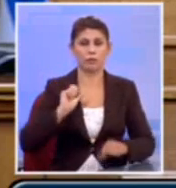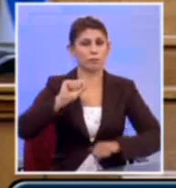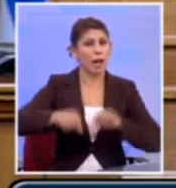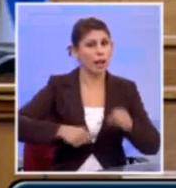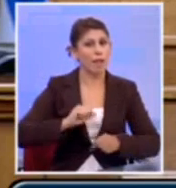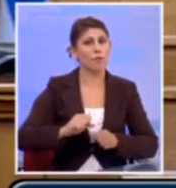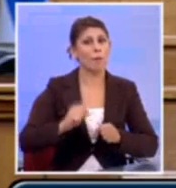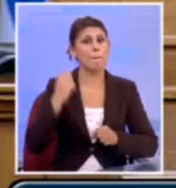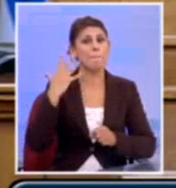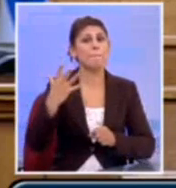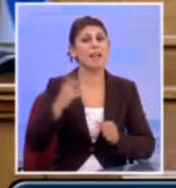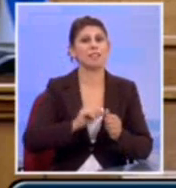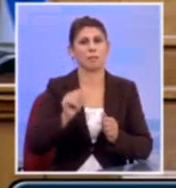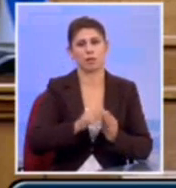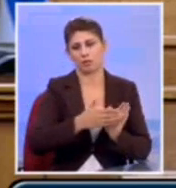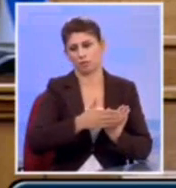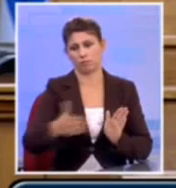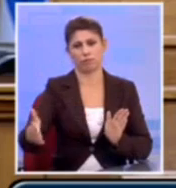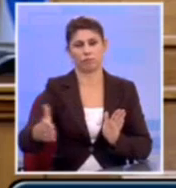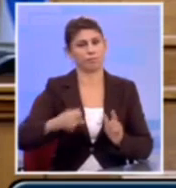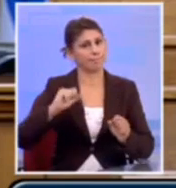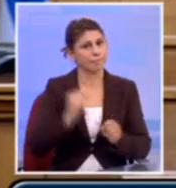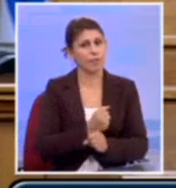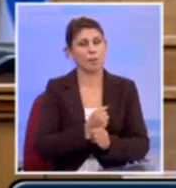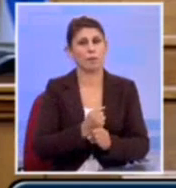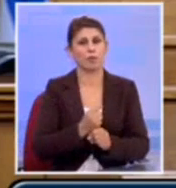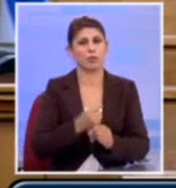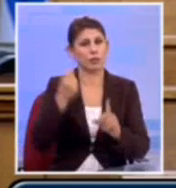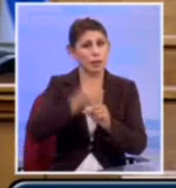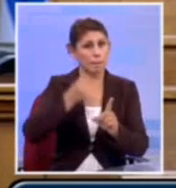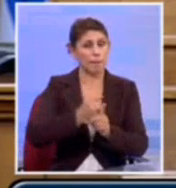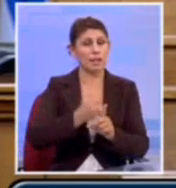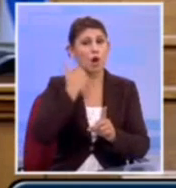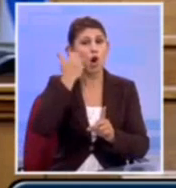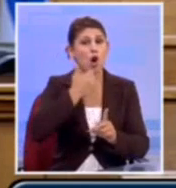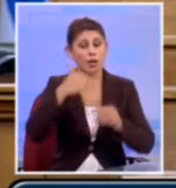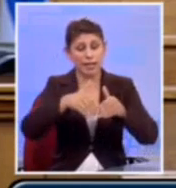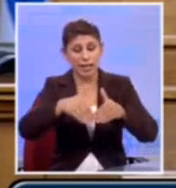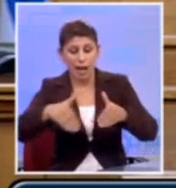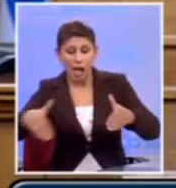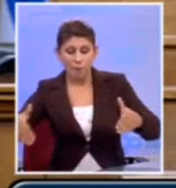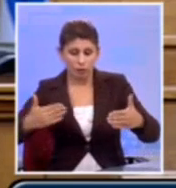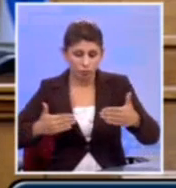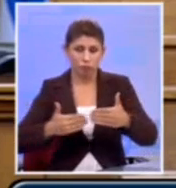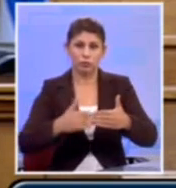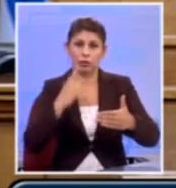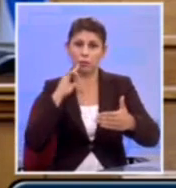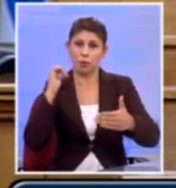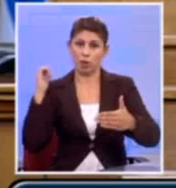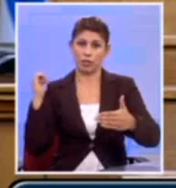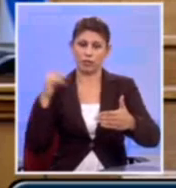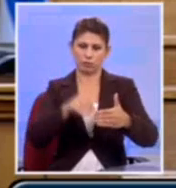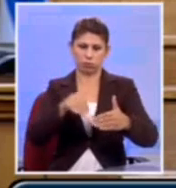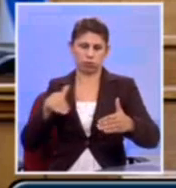παλεύουμε 5 μήνες τώρα. Η επιμονή, η υπεράσπιση των κόκκινων γραμμών, η προχθεσινή αποχώρηση από